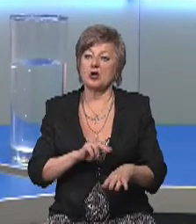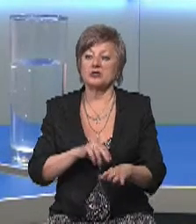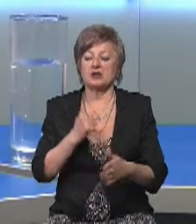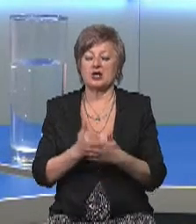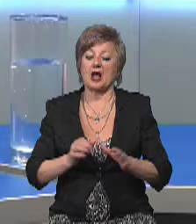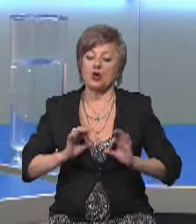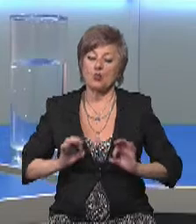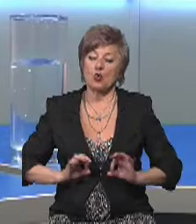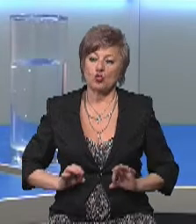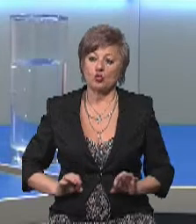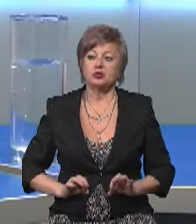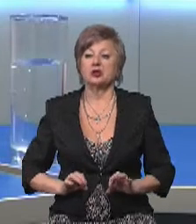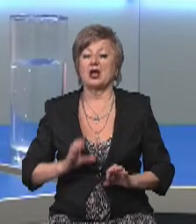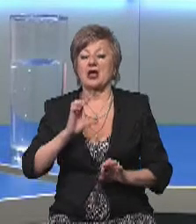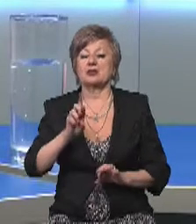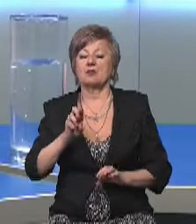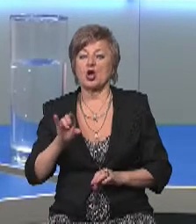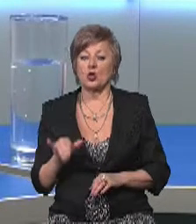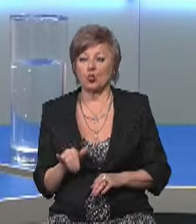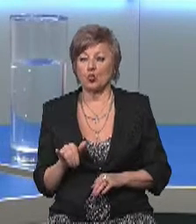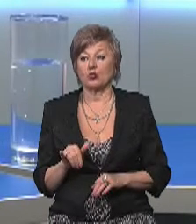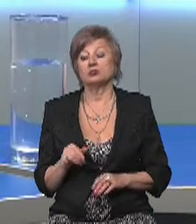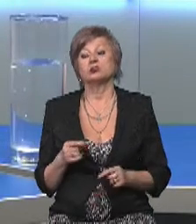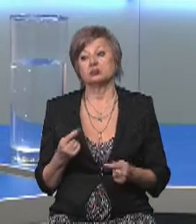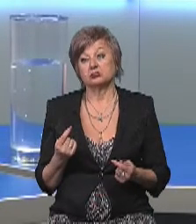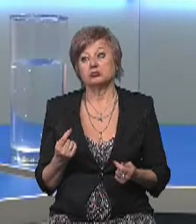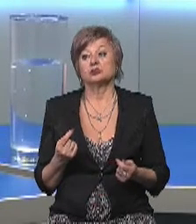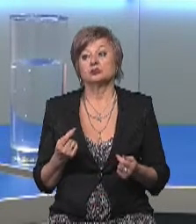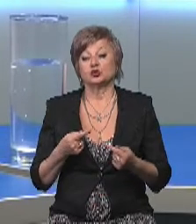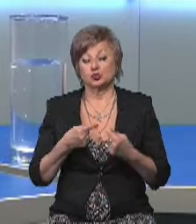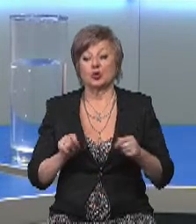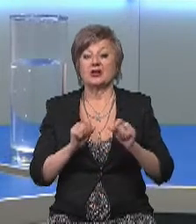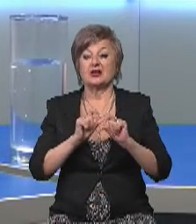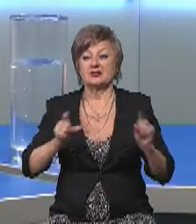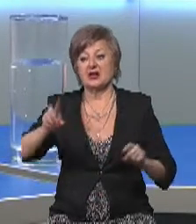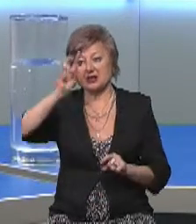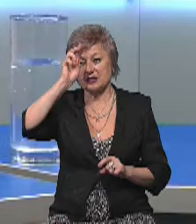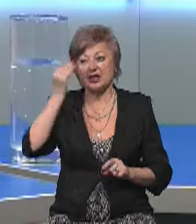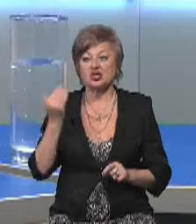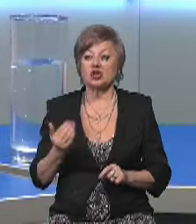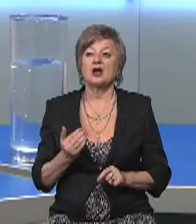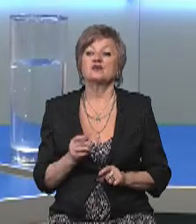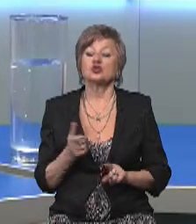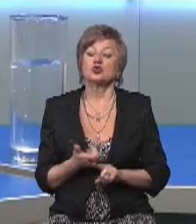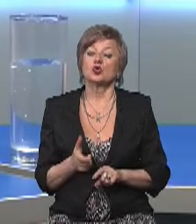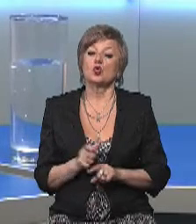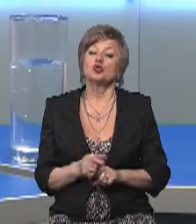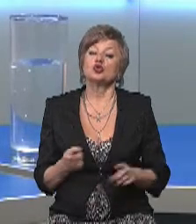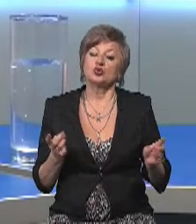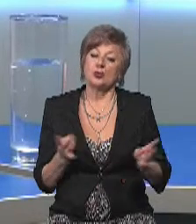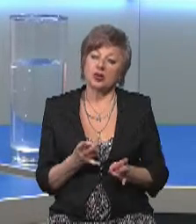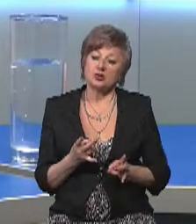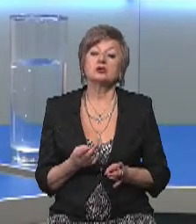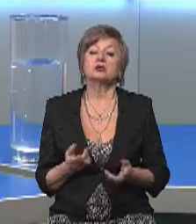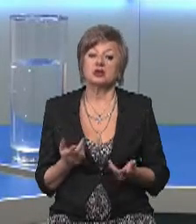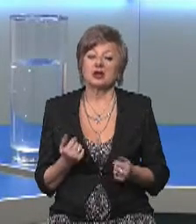Генеральної прокуратури, СБУ, інших інституцій державних, які конче необхідні. І безумовно,